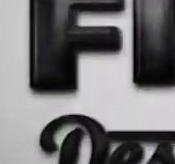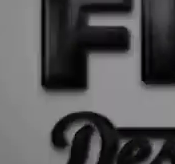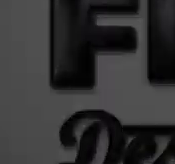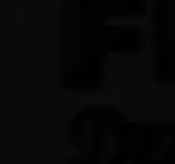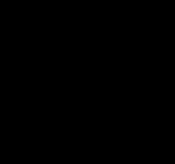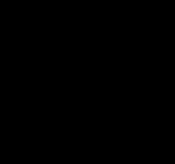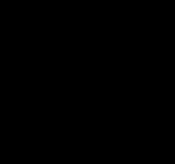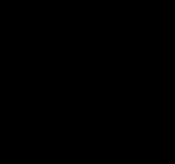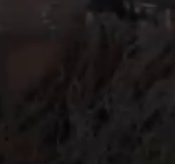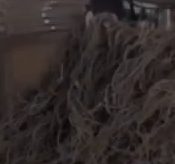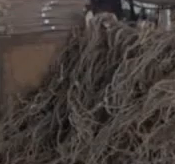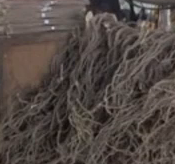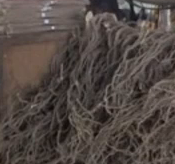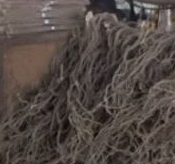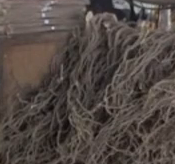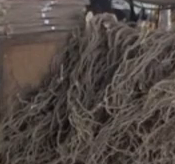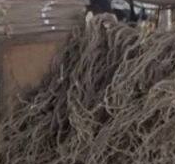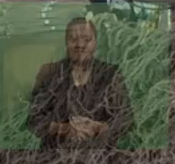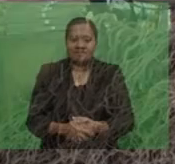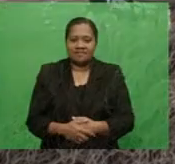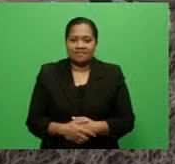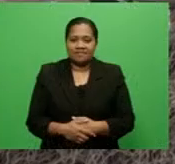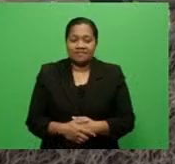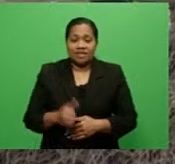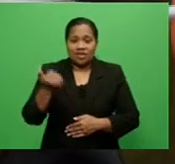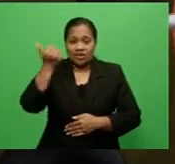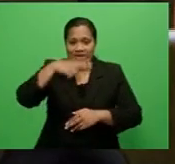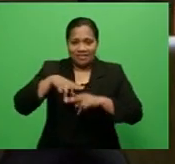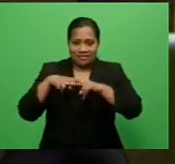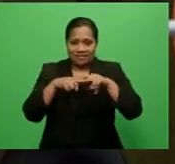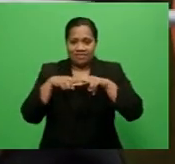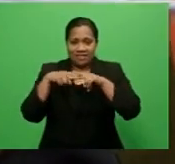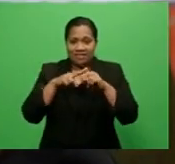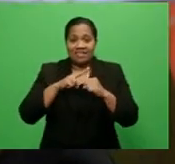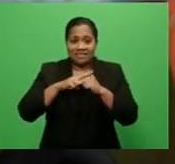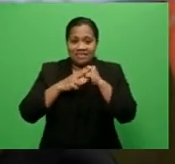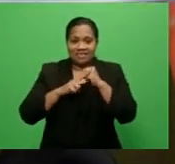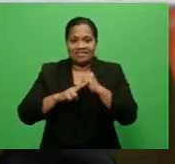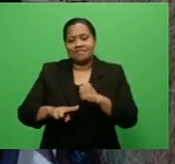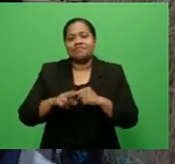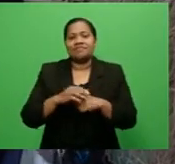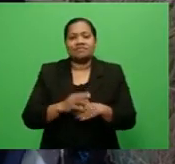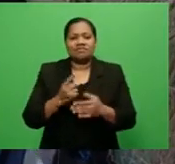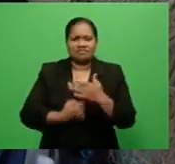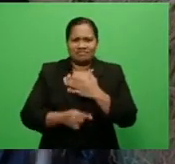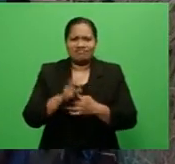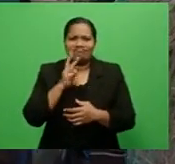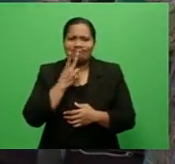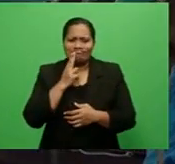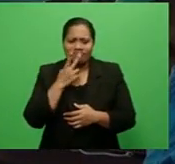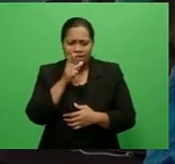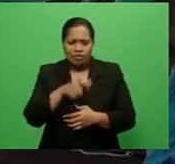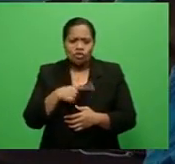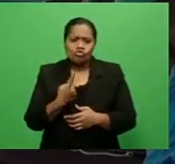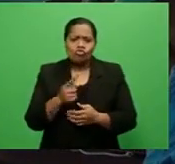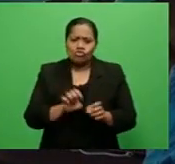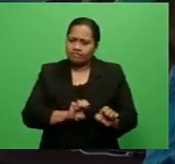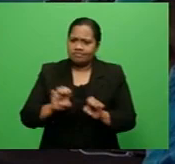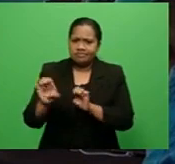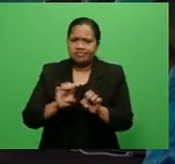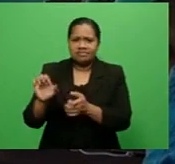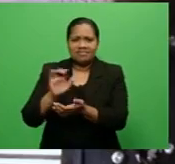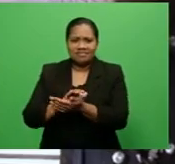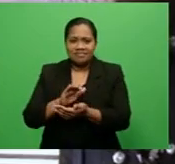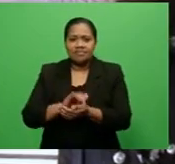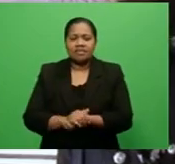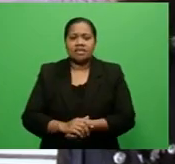2 देश की धड़कन. Good evening, Fiji. In this bulletin, dishonest dealers affect Kava exports.